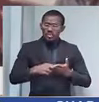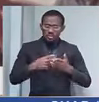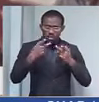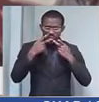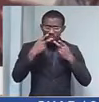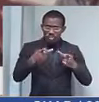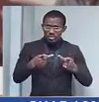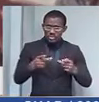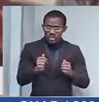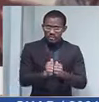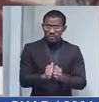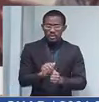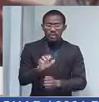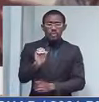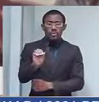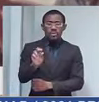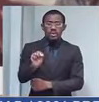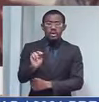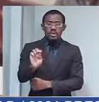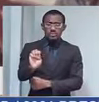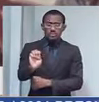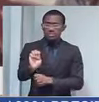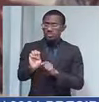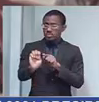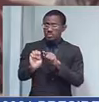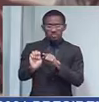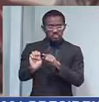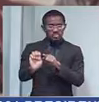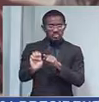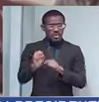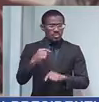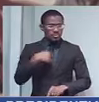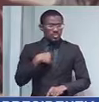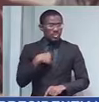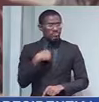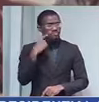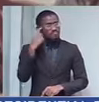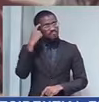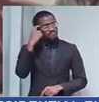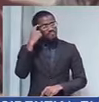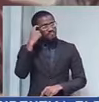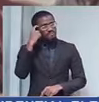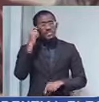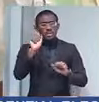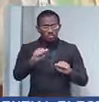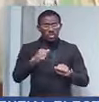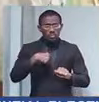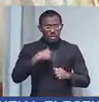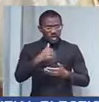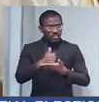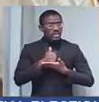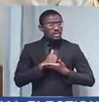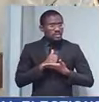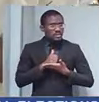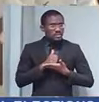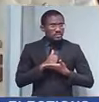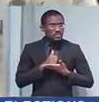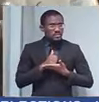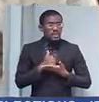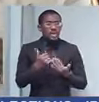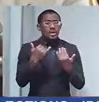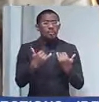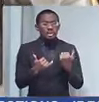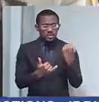l'ONE, ce qui peut me revenir de droit peut me permettre de poursuivre mon rêve. La question du chômage